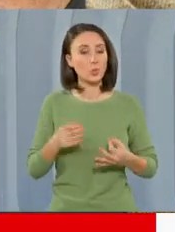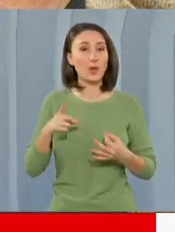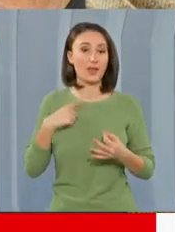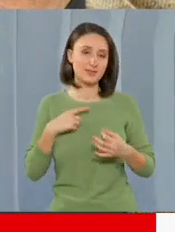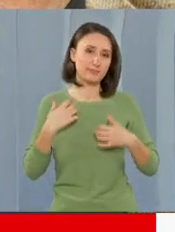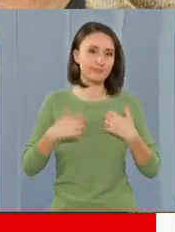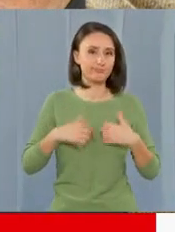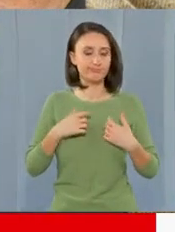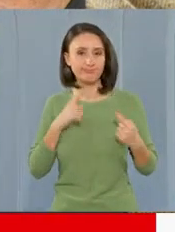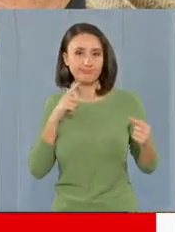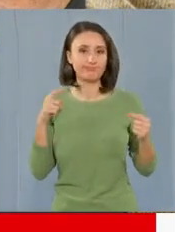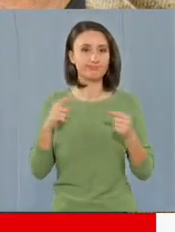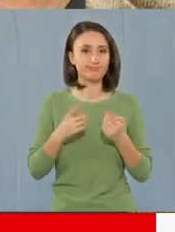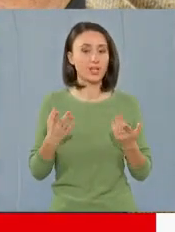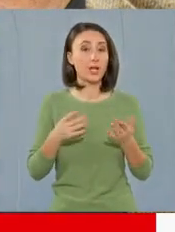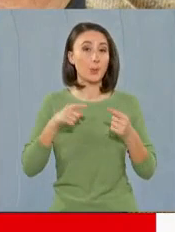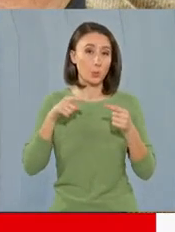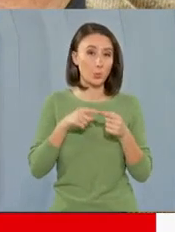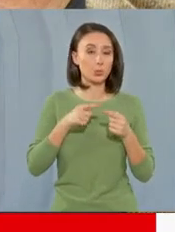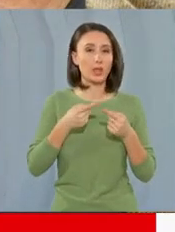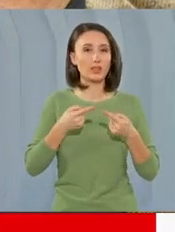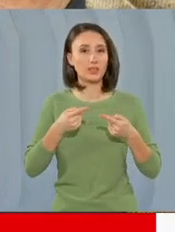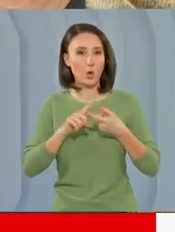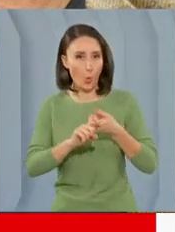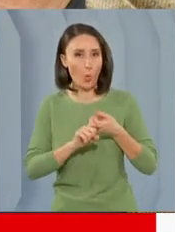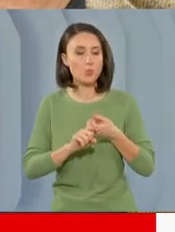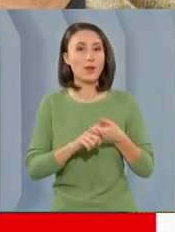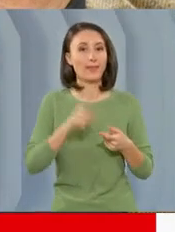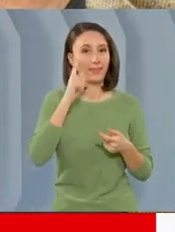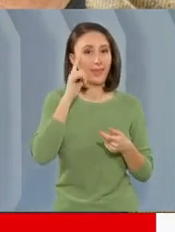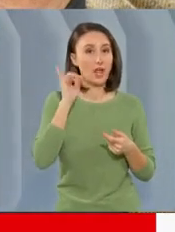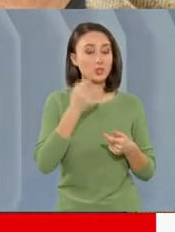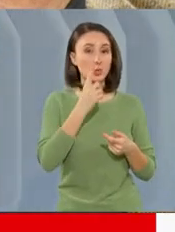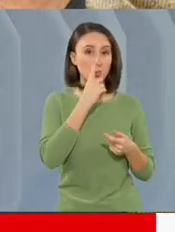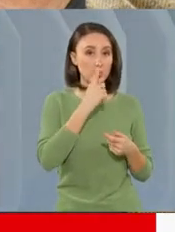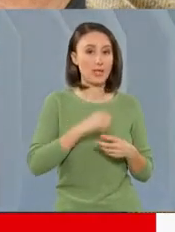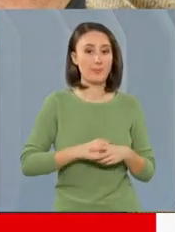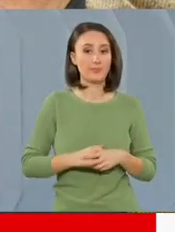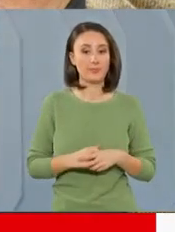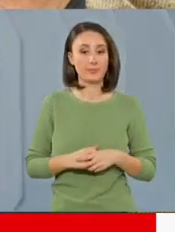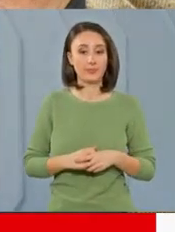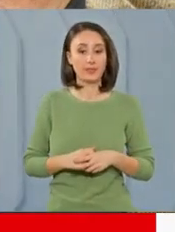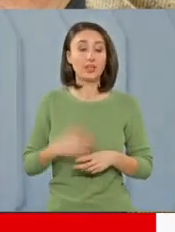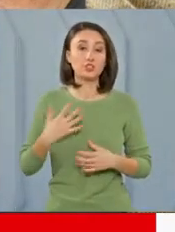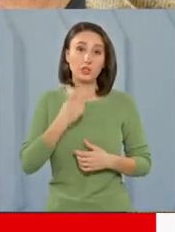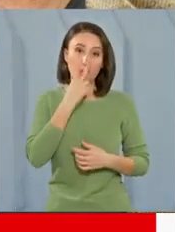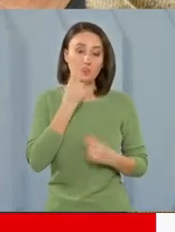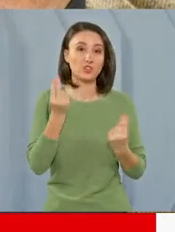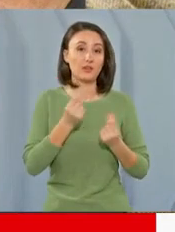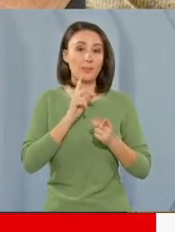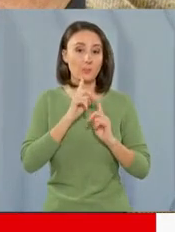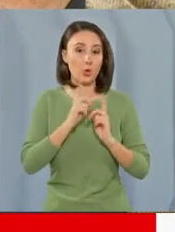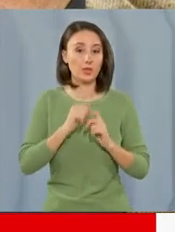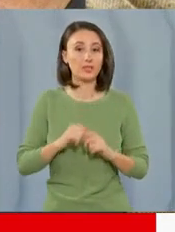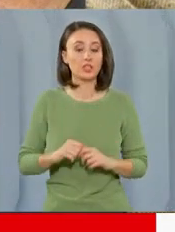animozități și există puncte de vedere comune între China și Rusia în ceea ce privește anumite